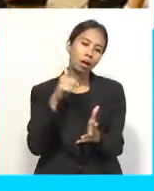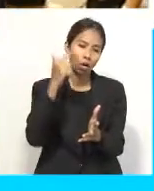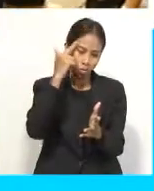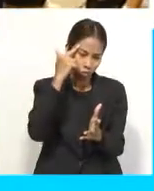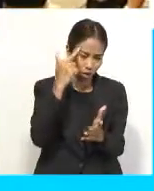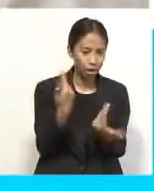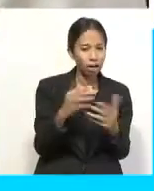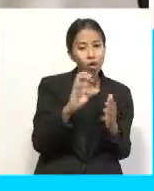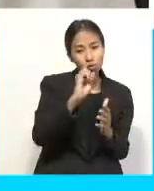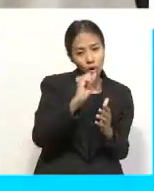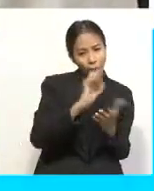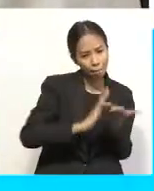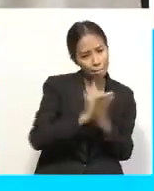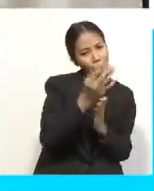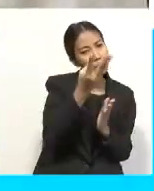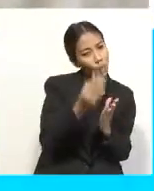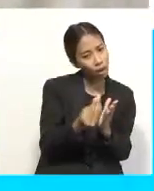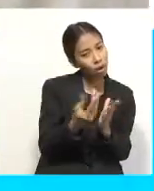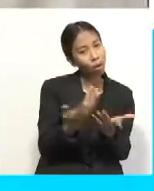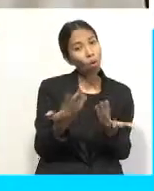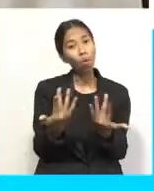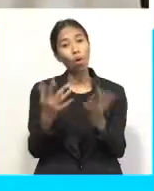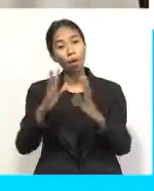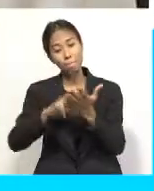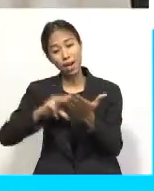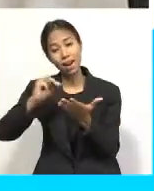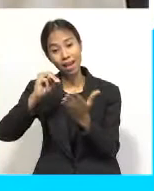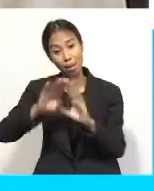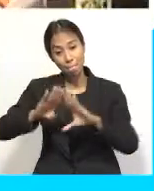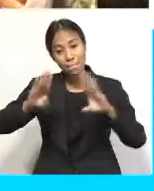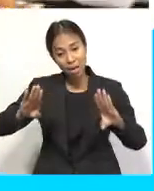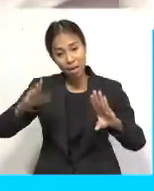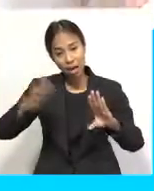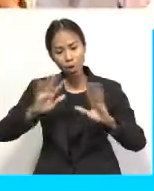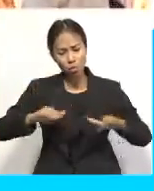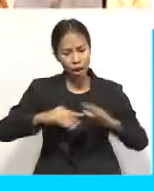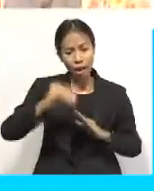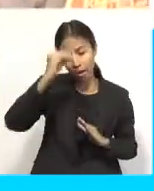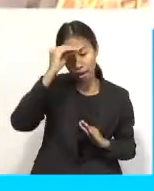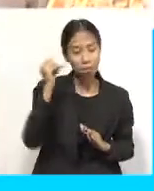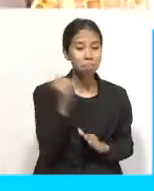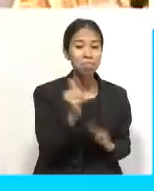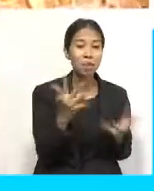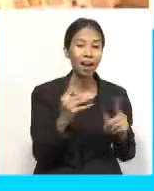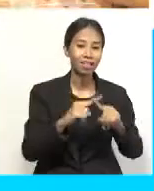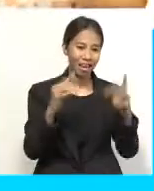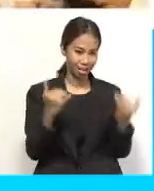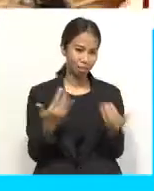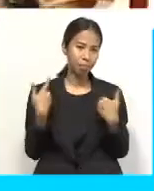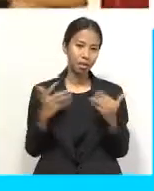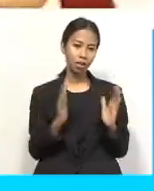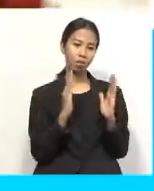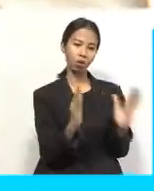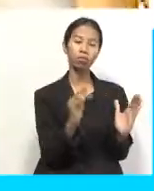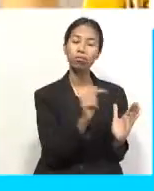ที่นั่งเหลืออยู่เท่าไหร่เนี่ยก็คือมหาวิทยาลัยเปิดเทอมแล้วแล้วเด็กไม่มาเรียนแต่รูปแบบปัจจุบันเนี่ยคือเราจะทราบในระยะเวลาที่กำหนด Caring House ได้ง่